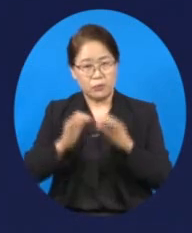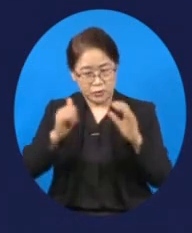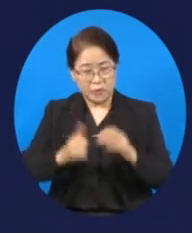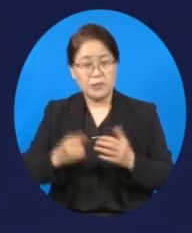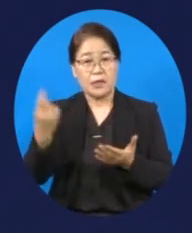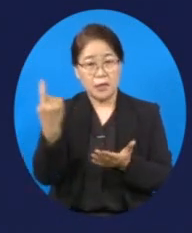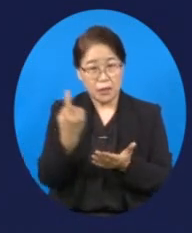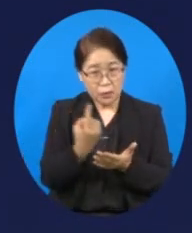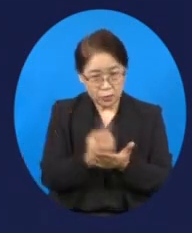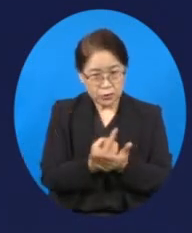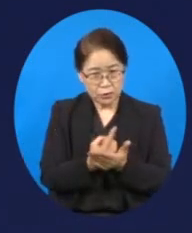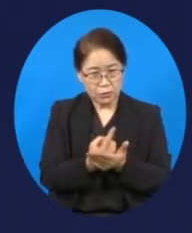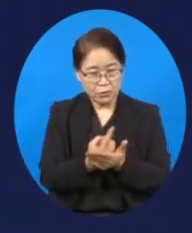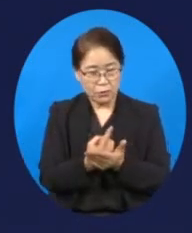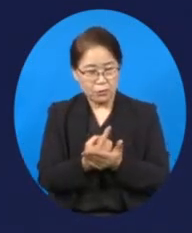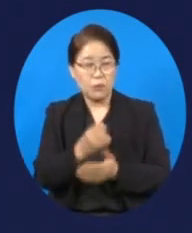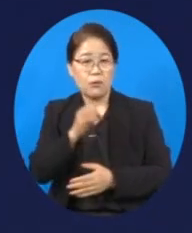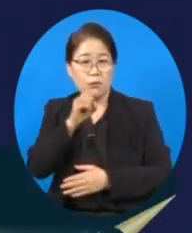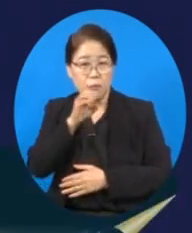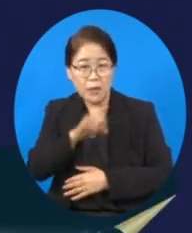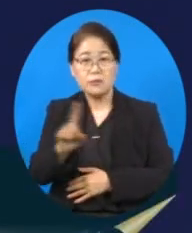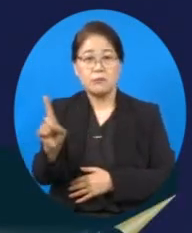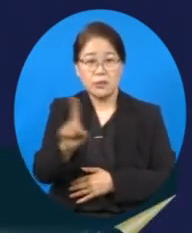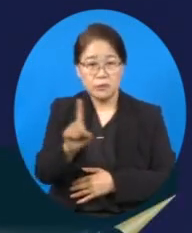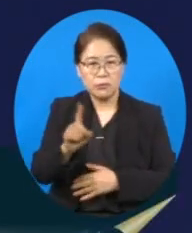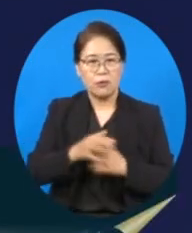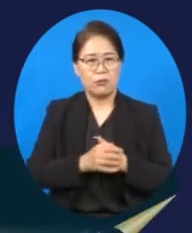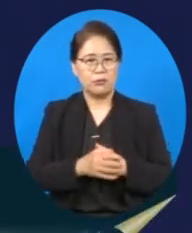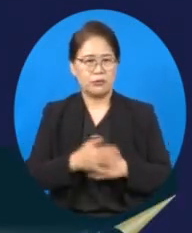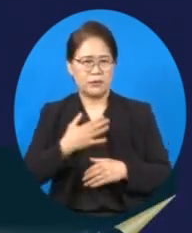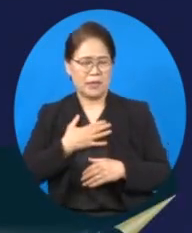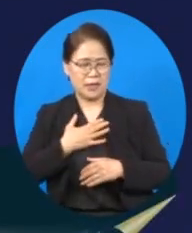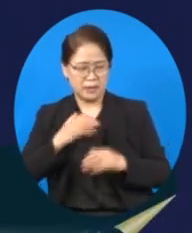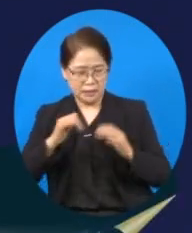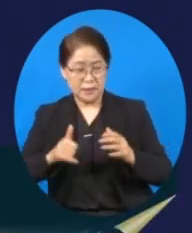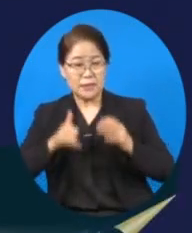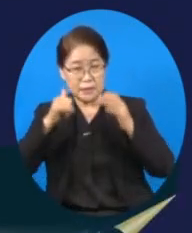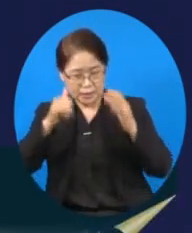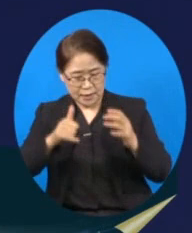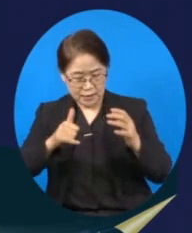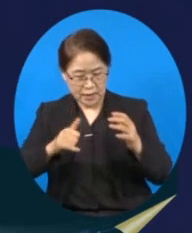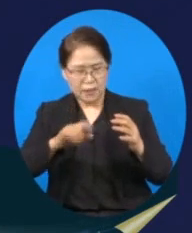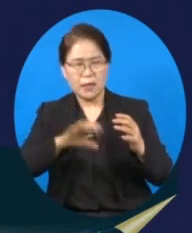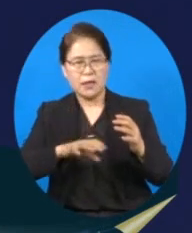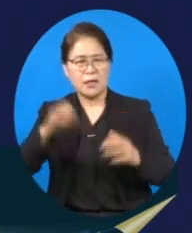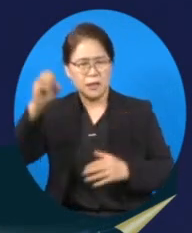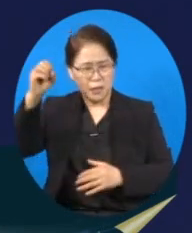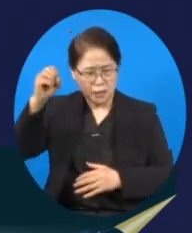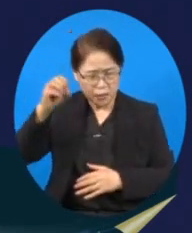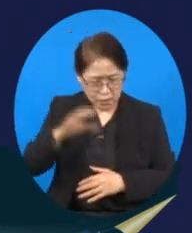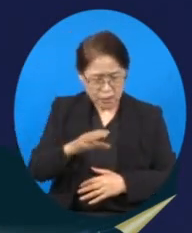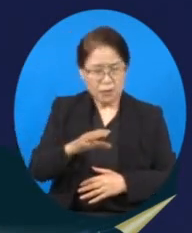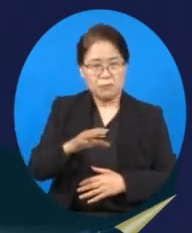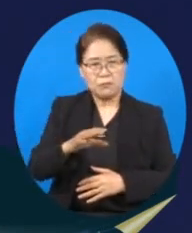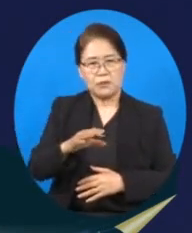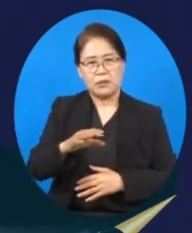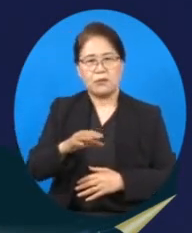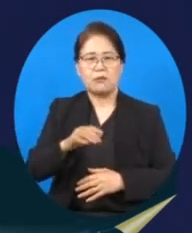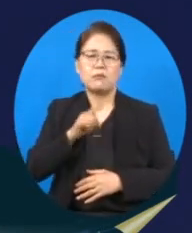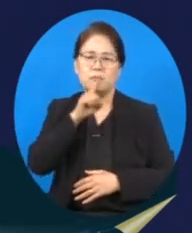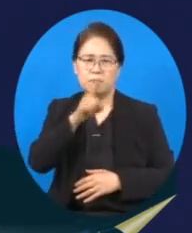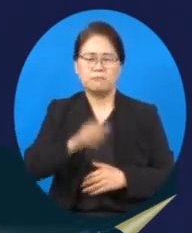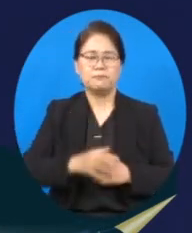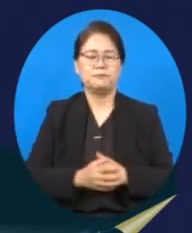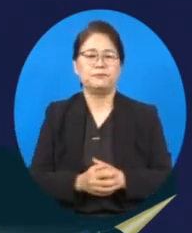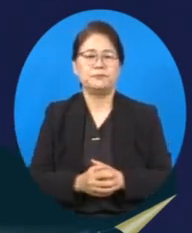그리고 뭐라고 말씀하신고 하면 나는 세상의 빛이니라고 말씀을 하셨습니다